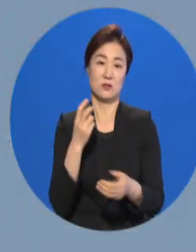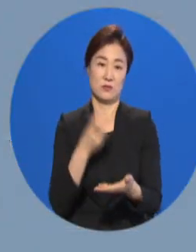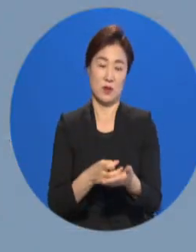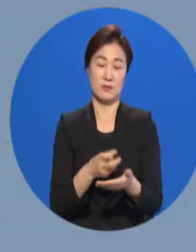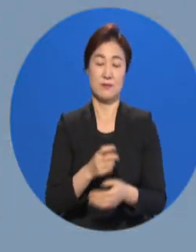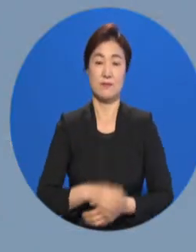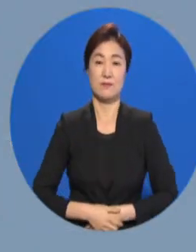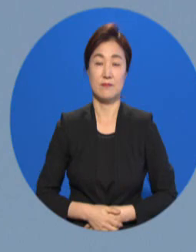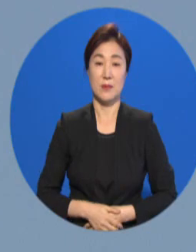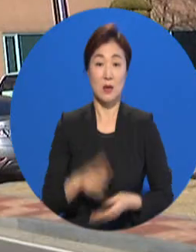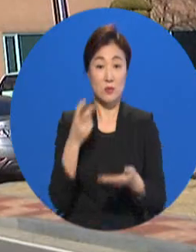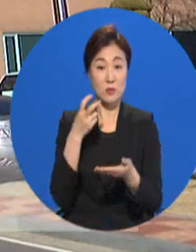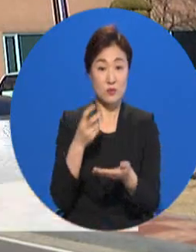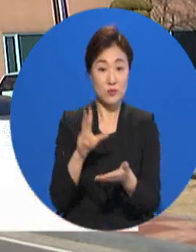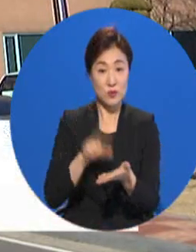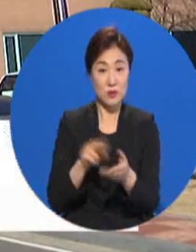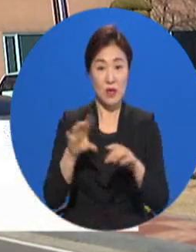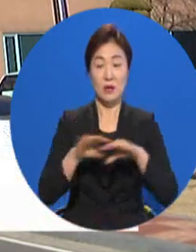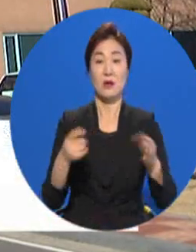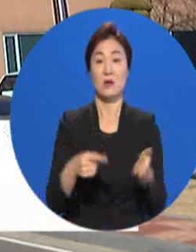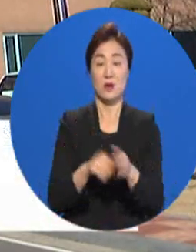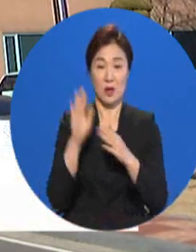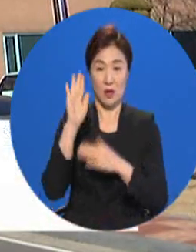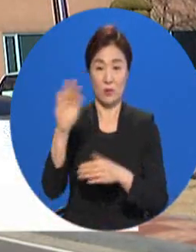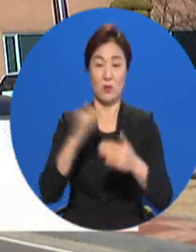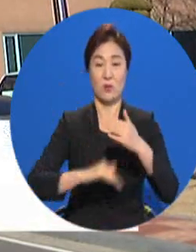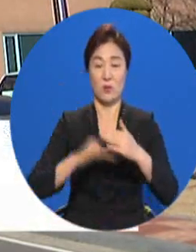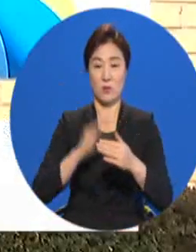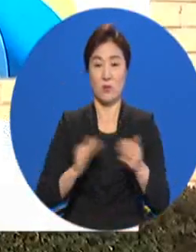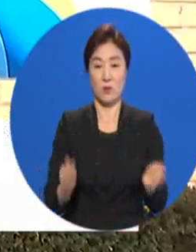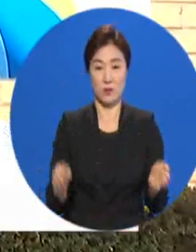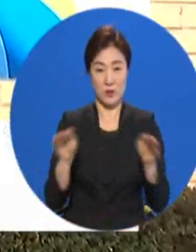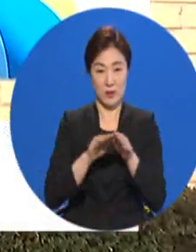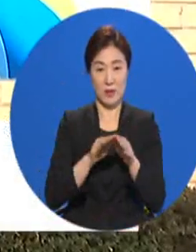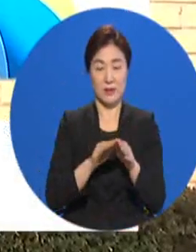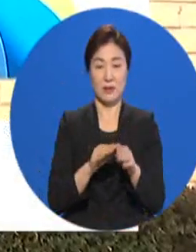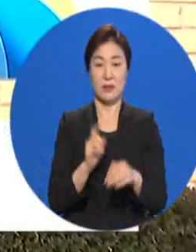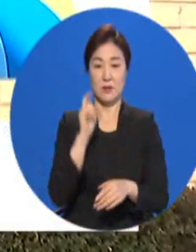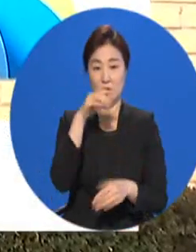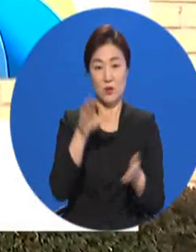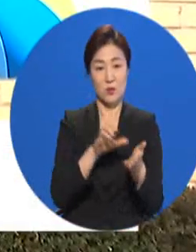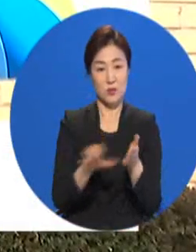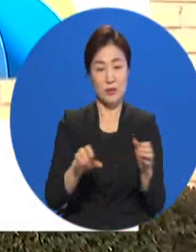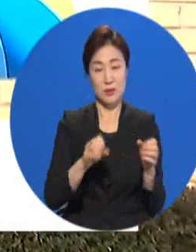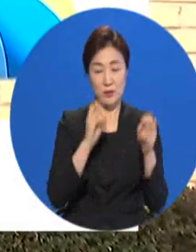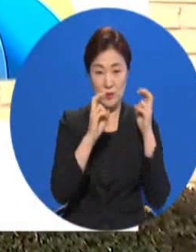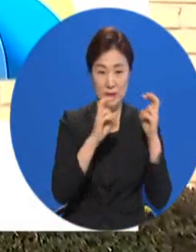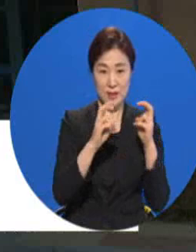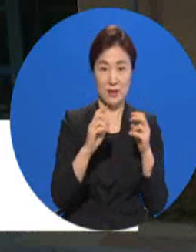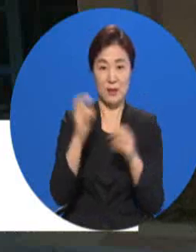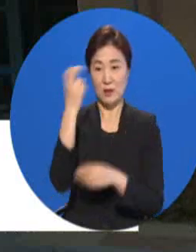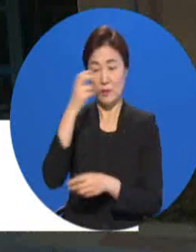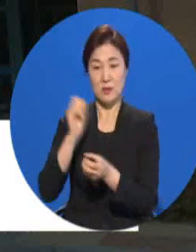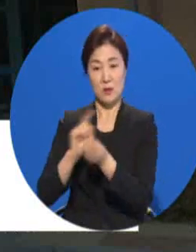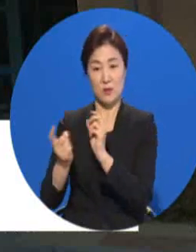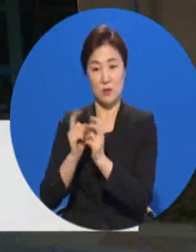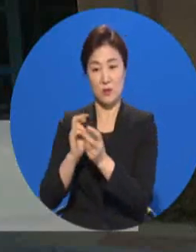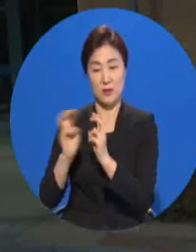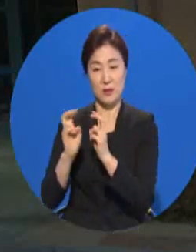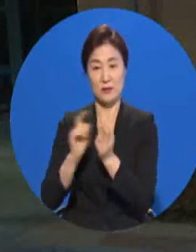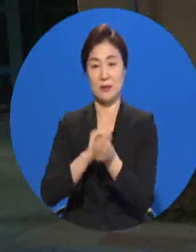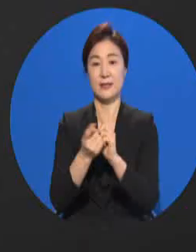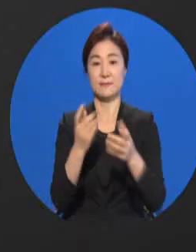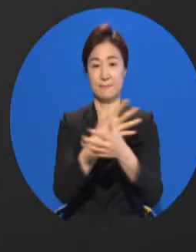이 같은 문제를 해결하기 위해 앞으로는 공공기관이 오염물질 배출 기업과 측정 대행 업체와의 계약에 관여하게